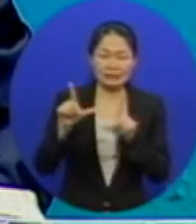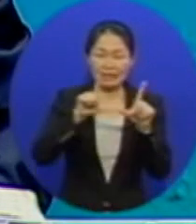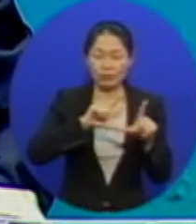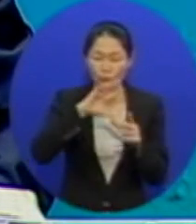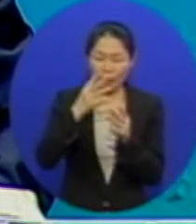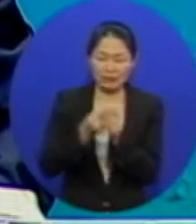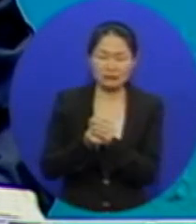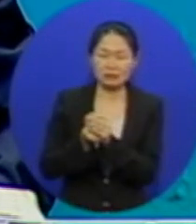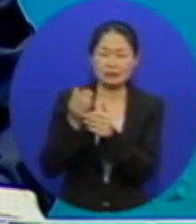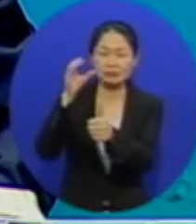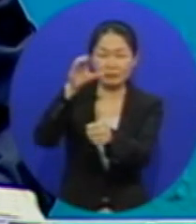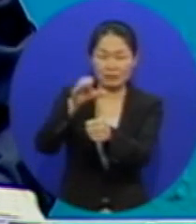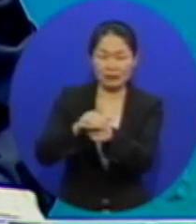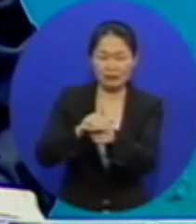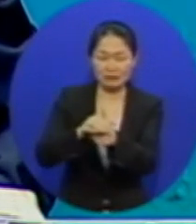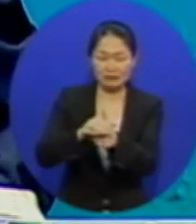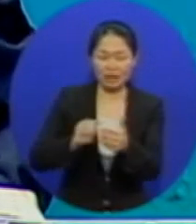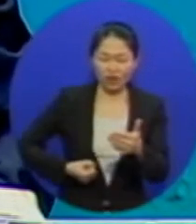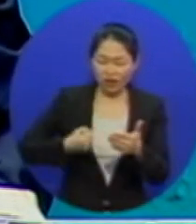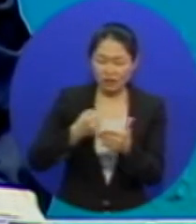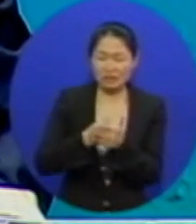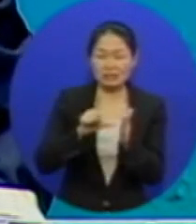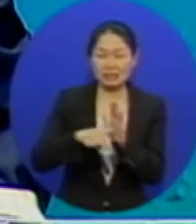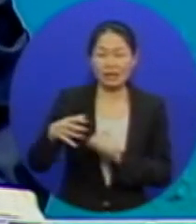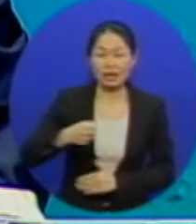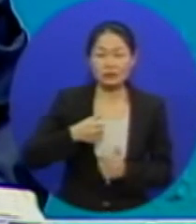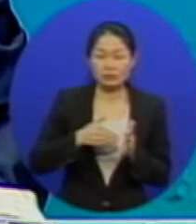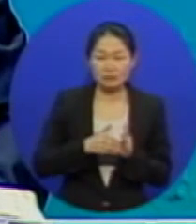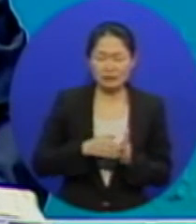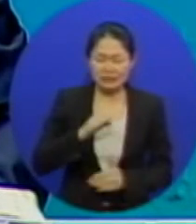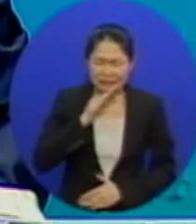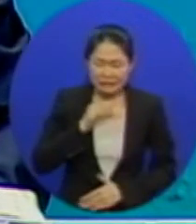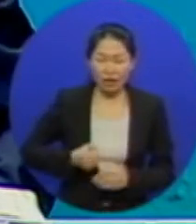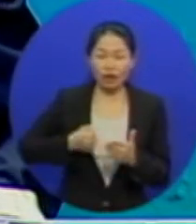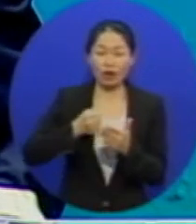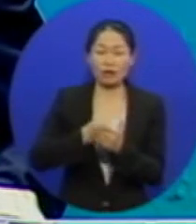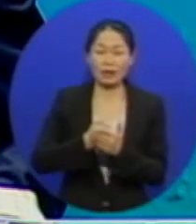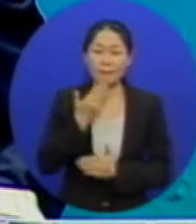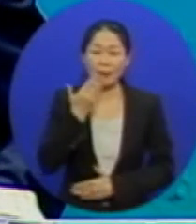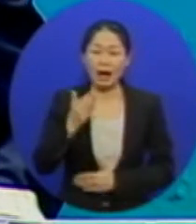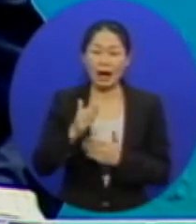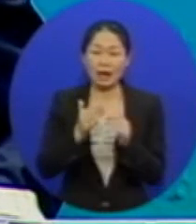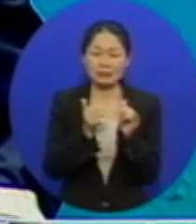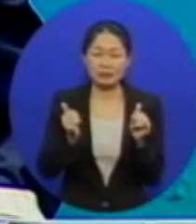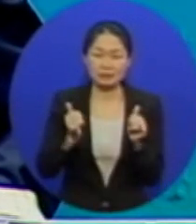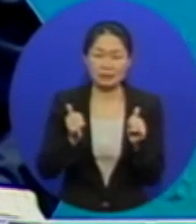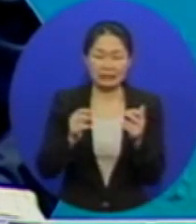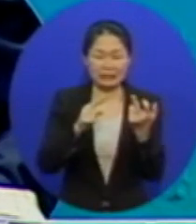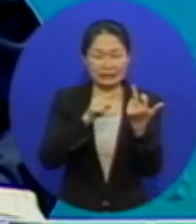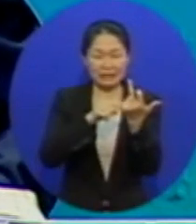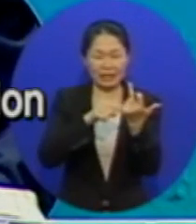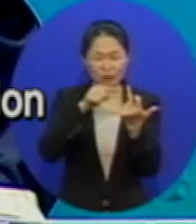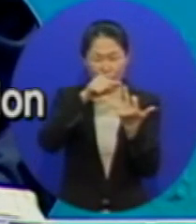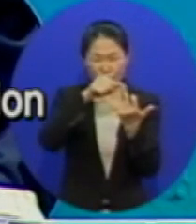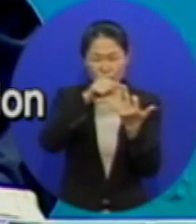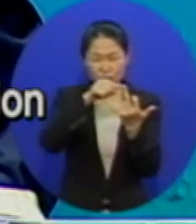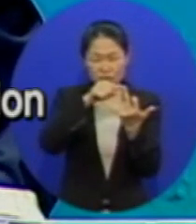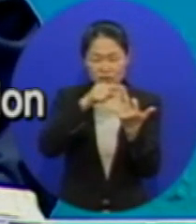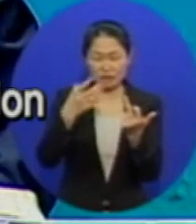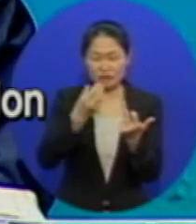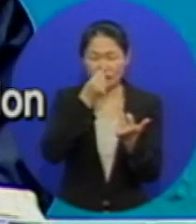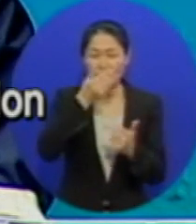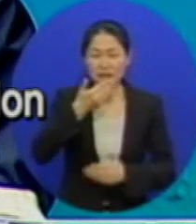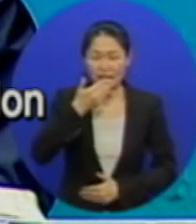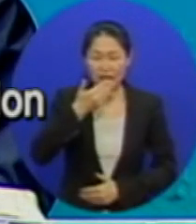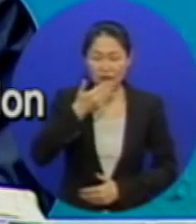가졌어요 정말 결단이 되시는 분은 3 아픈 곳에 있는 성창 자리로